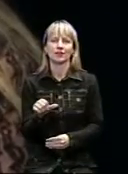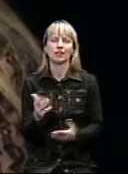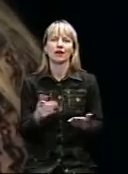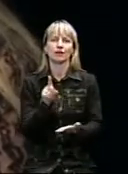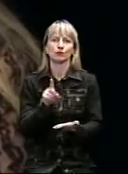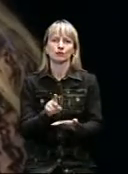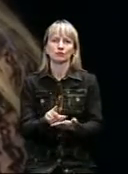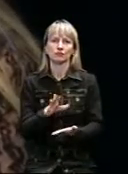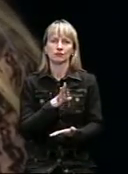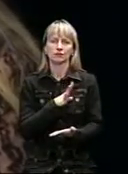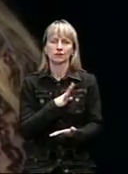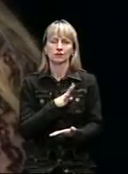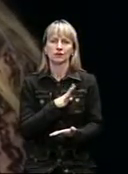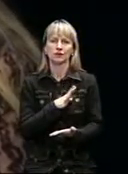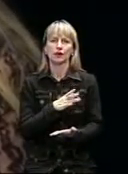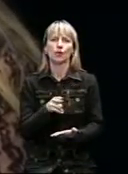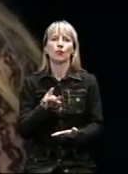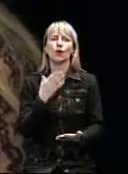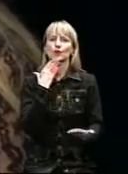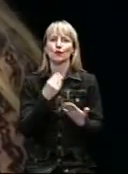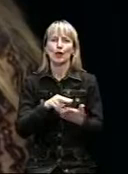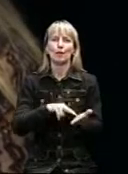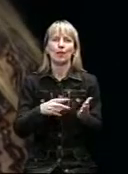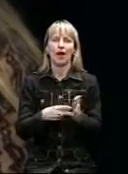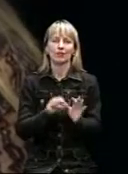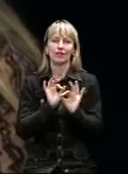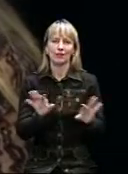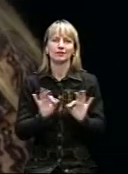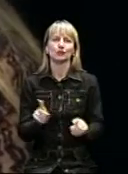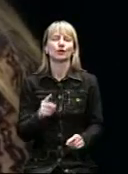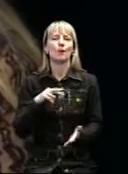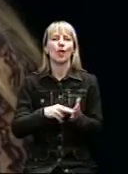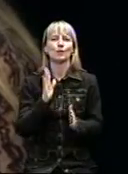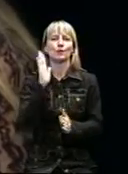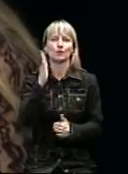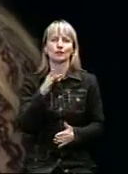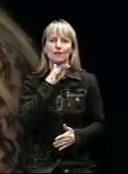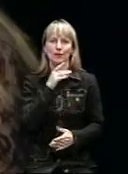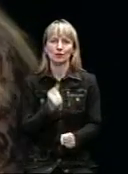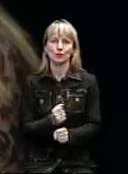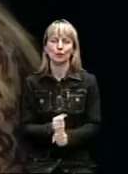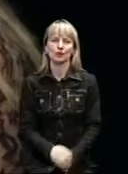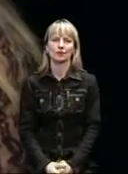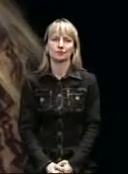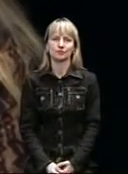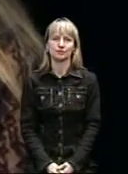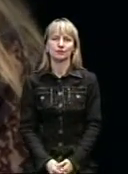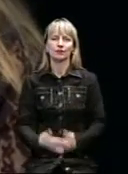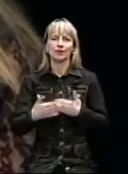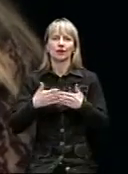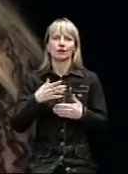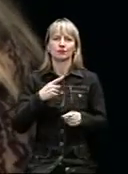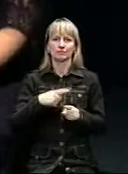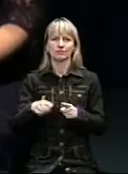має вистачити для того, щоб ви розказали про свої плани. Що ви плануєте в найближчий час? Найближчий